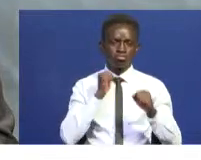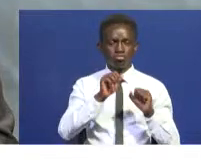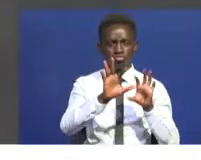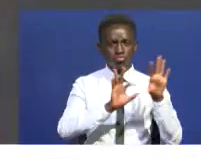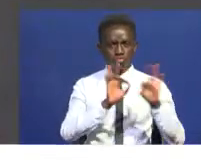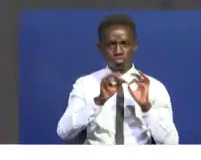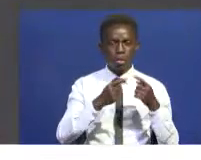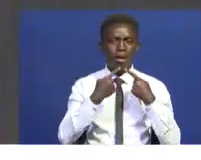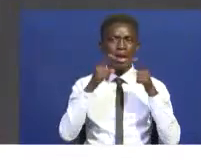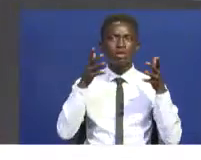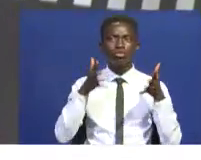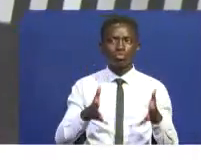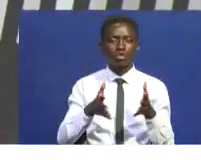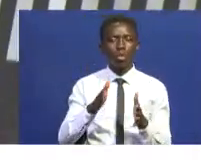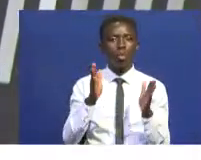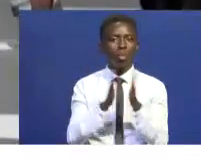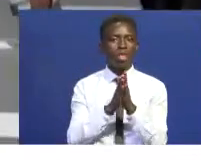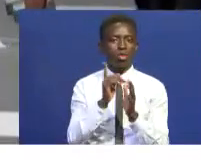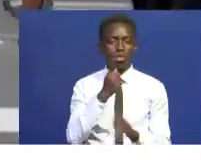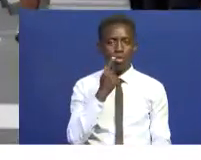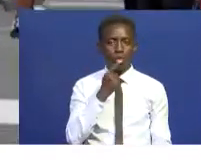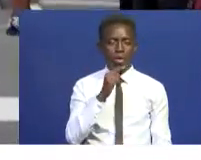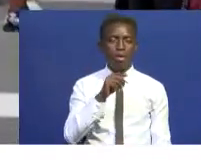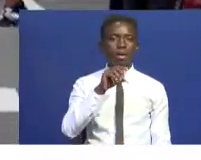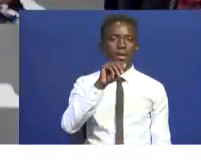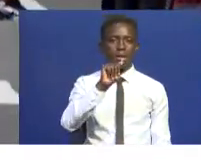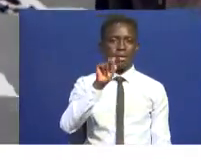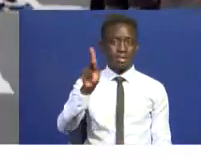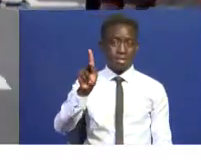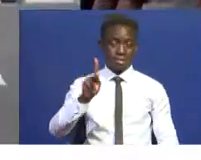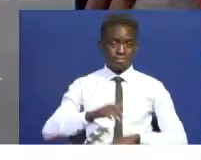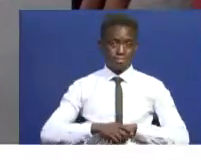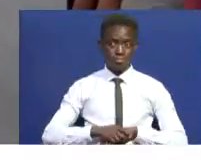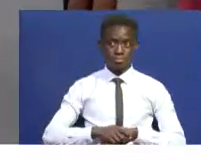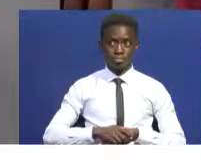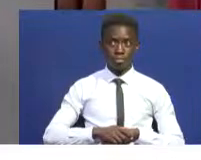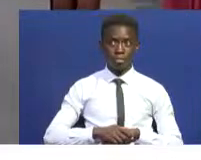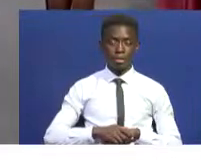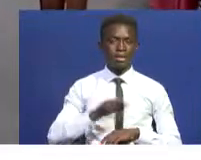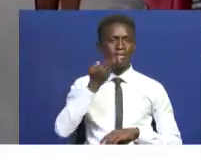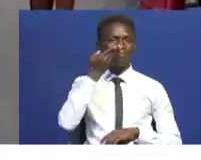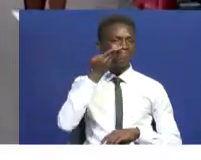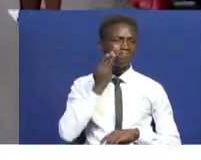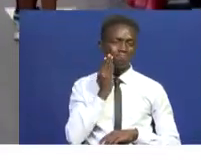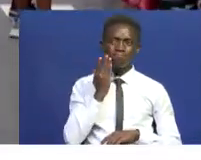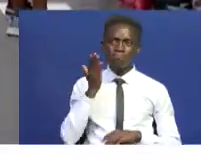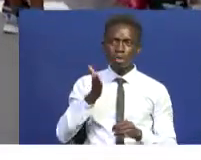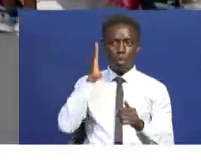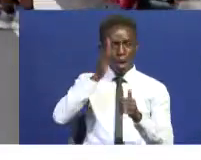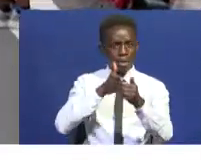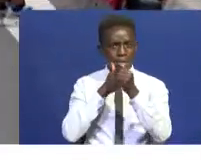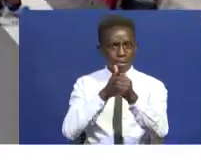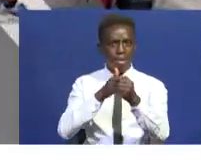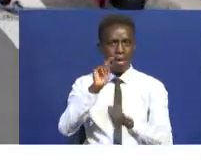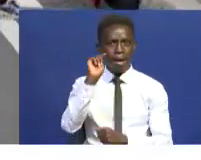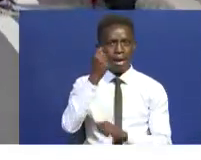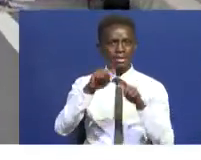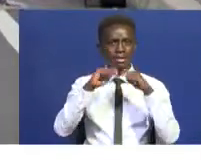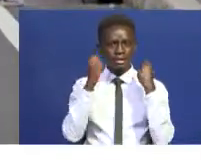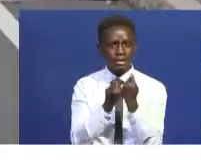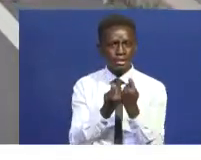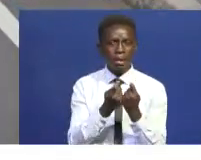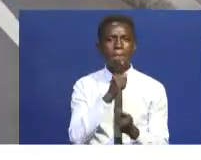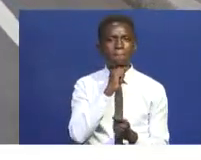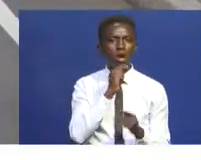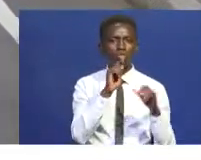Kenya. For this race, bingwa mtetezi Eliud Kipchoge ataongoza timu ya Kenya wanariadha wa kiume